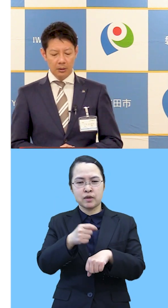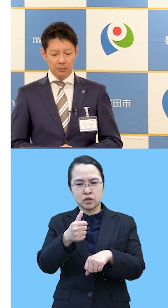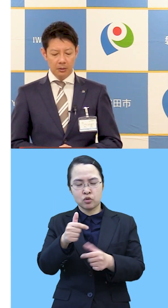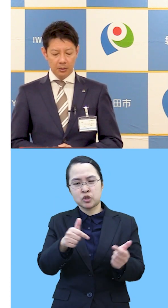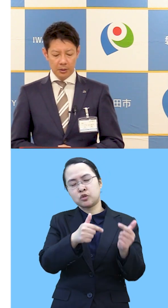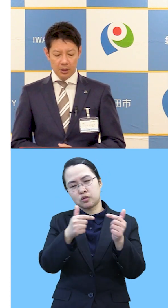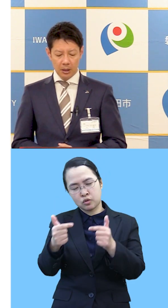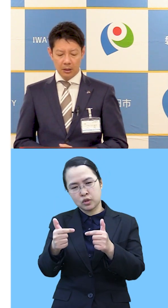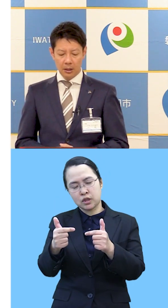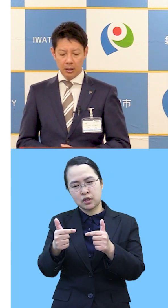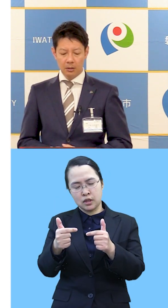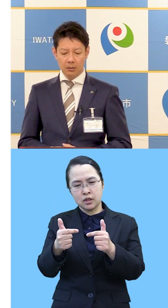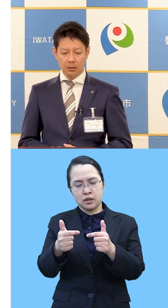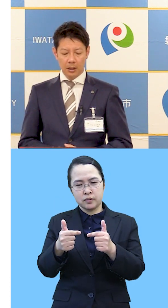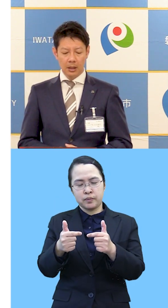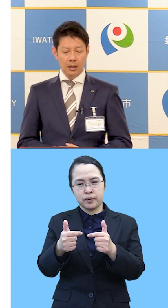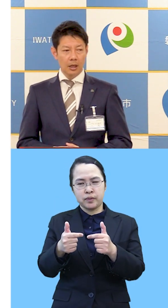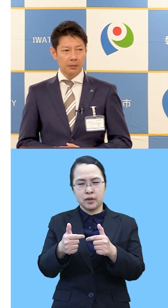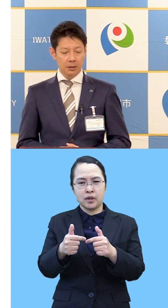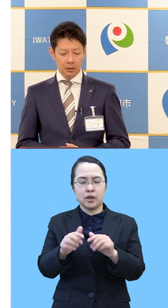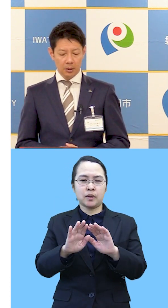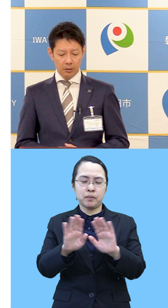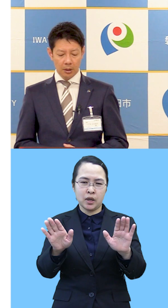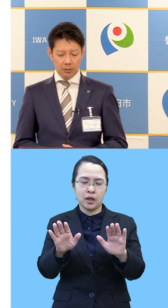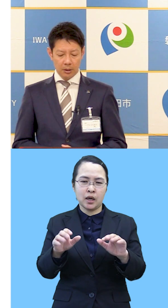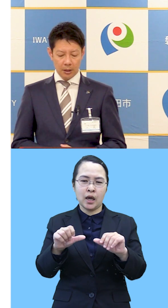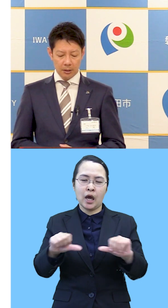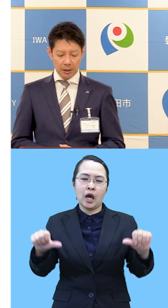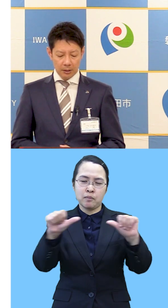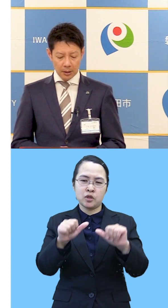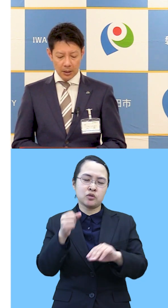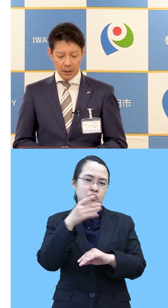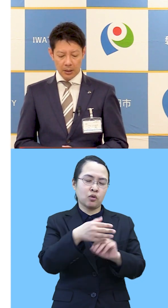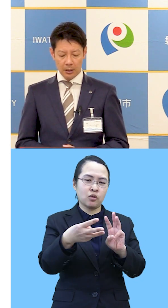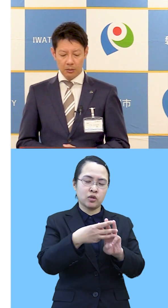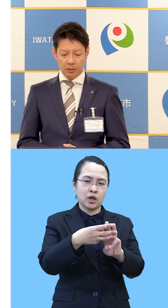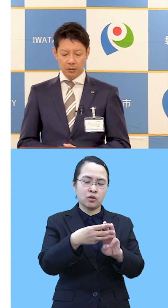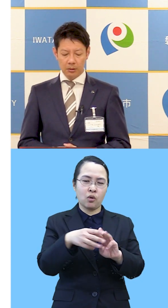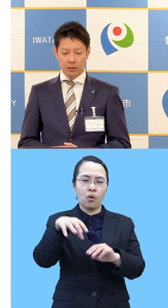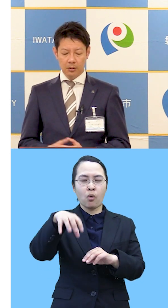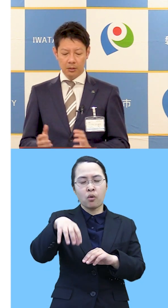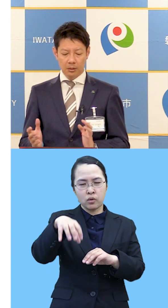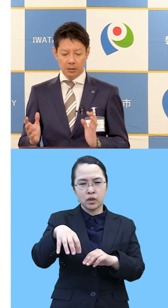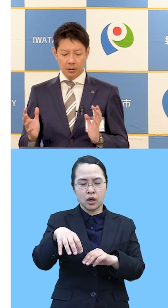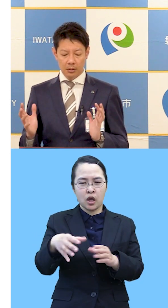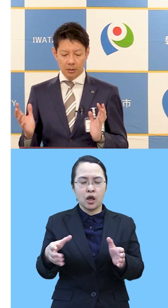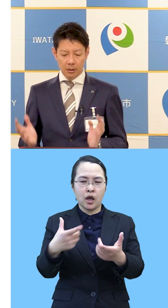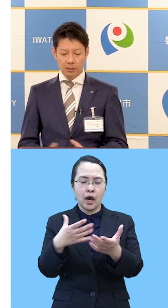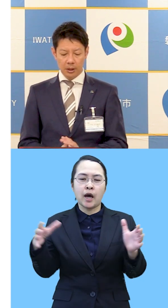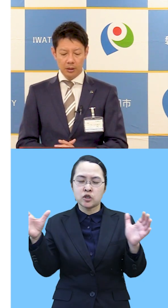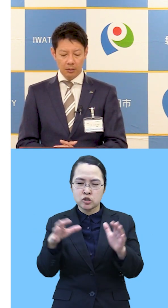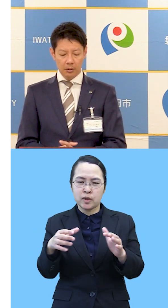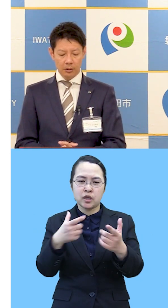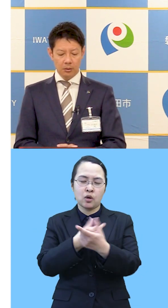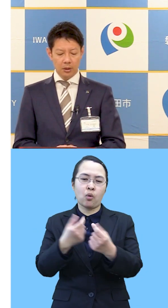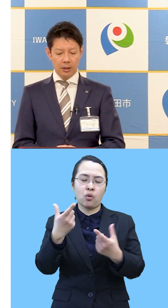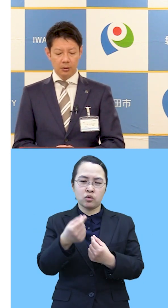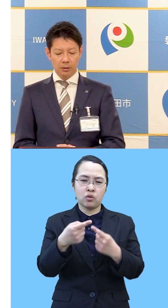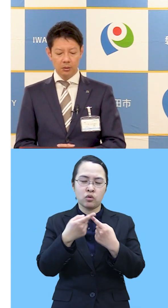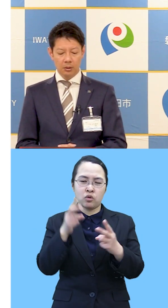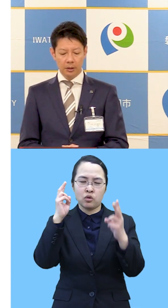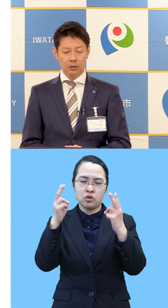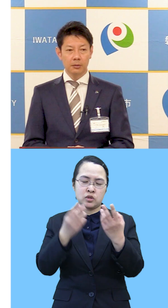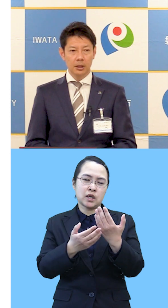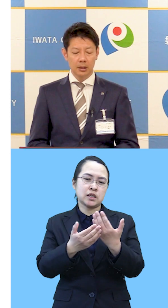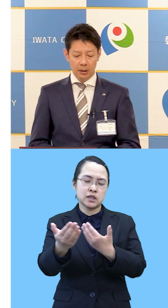だけれども遅い時間帯でということで、アミューズトヨタのユアホールに集まって、合同の入社式を商工会議